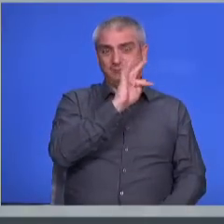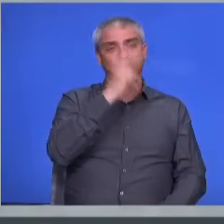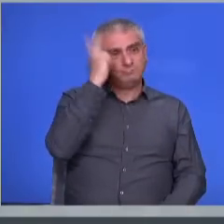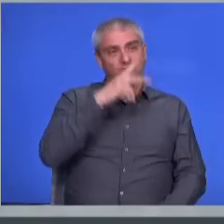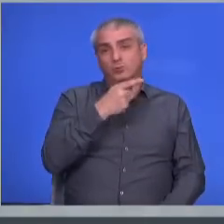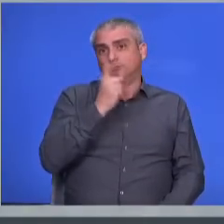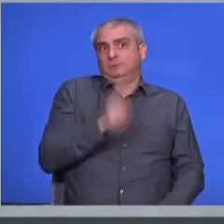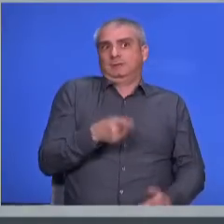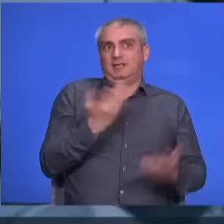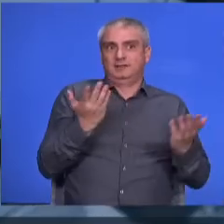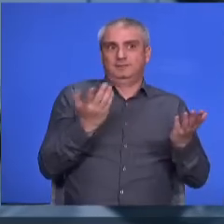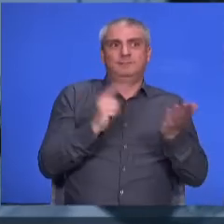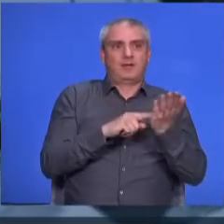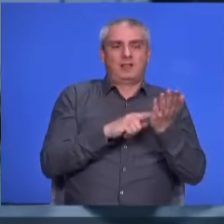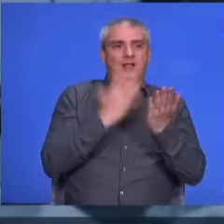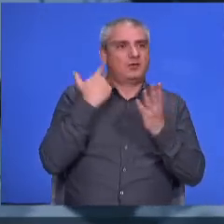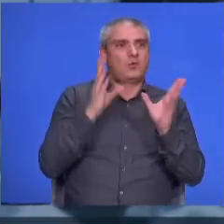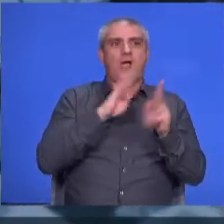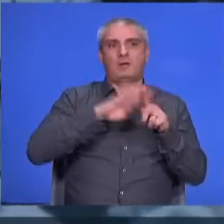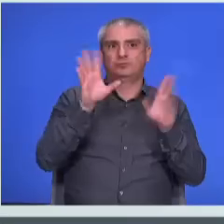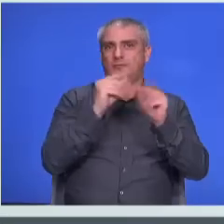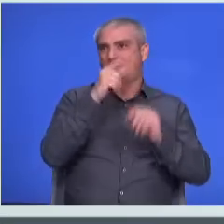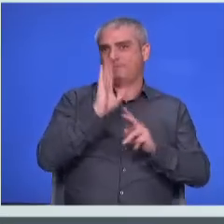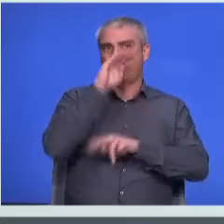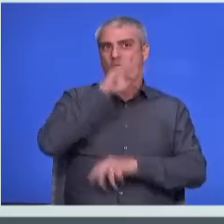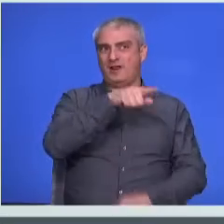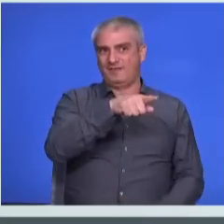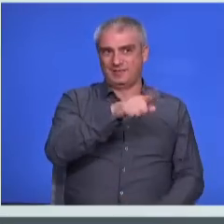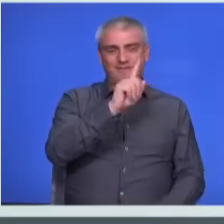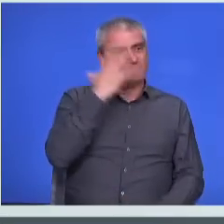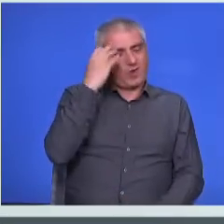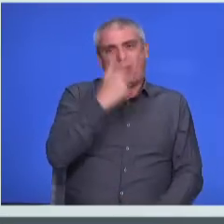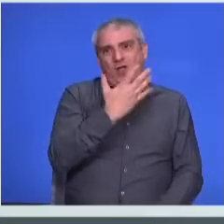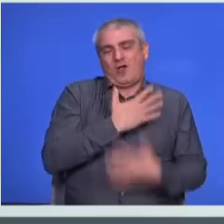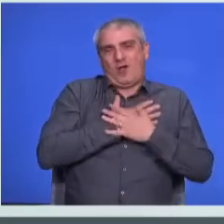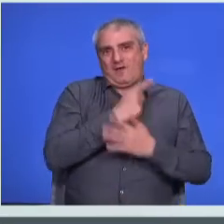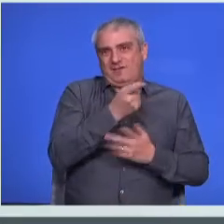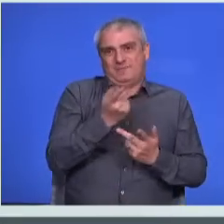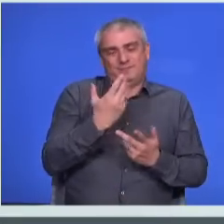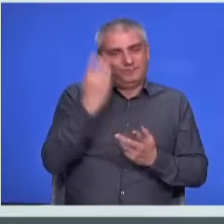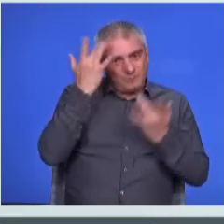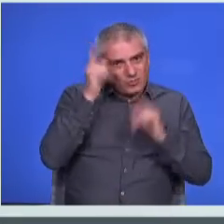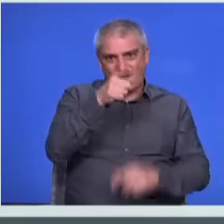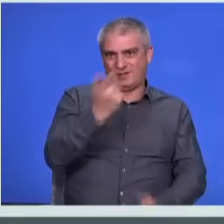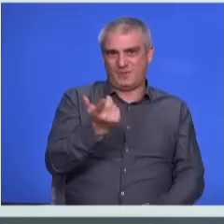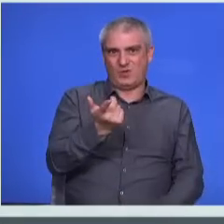because they had spent 4 months with Valdemir, and they love him, and they care about him. So they were immediately